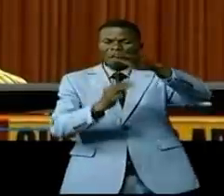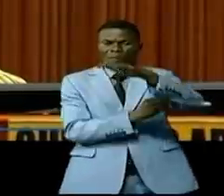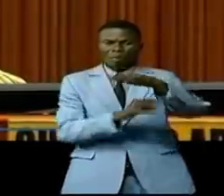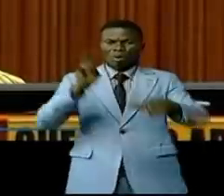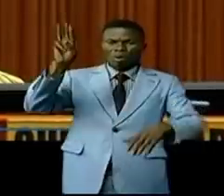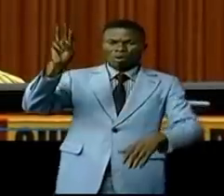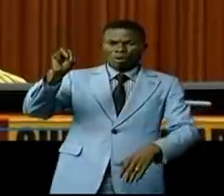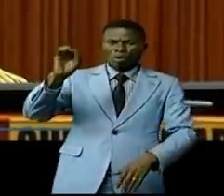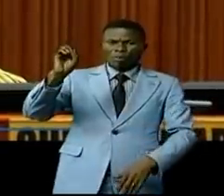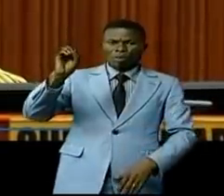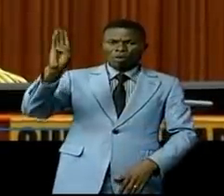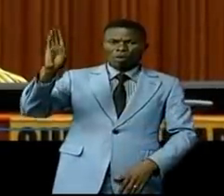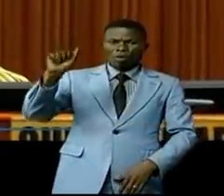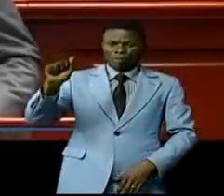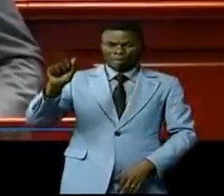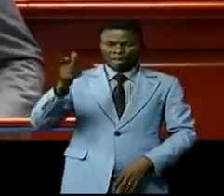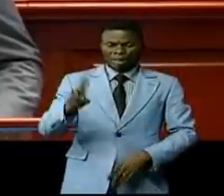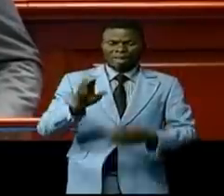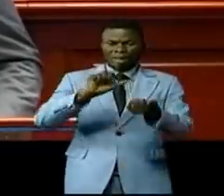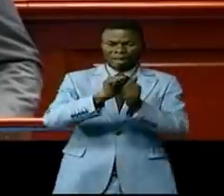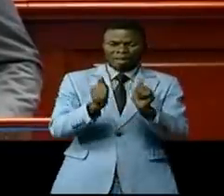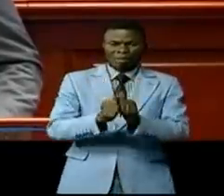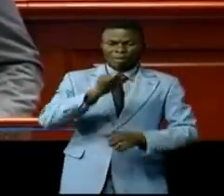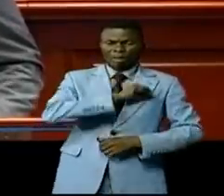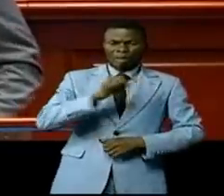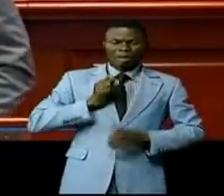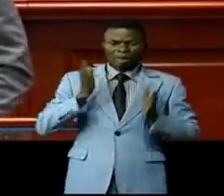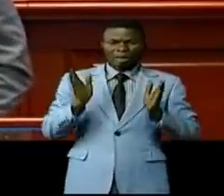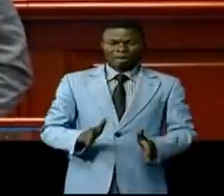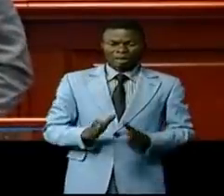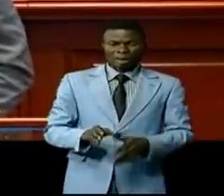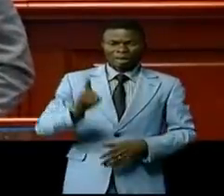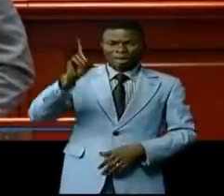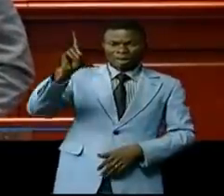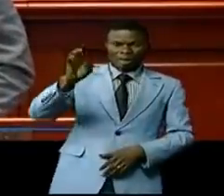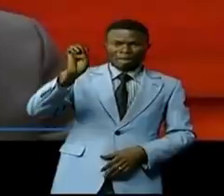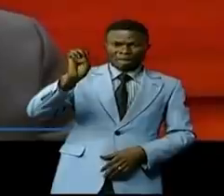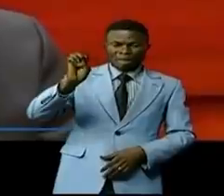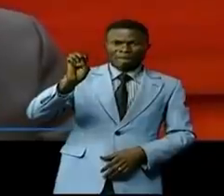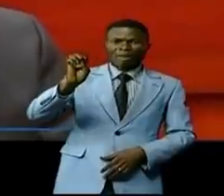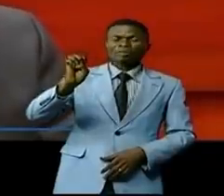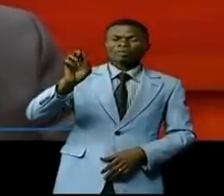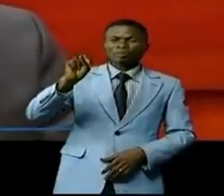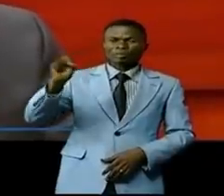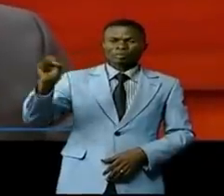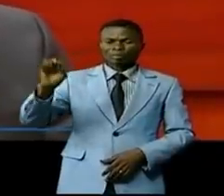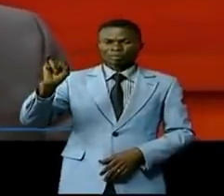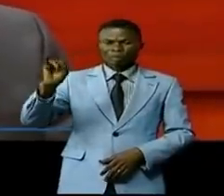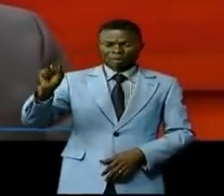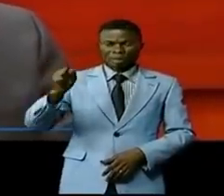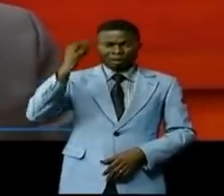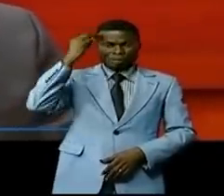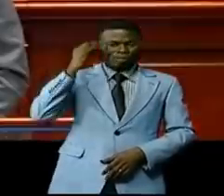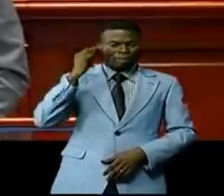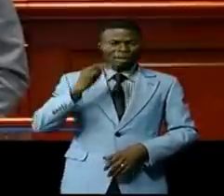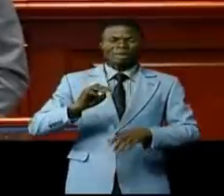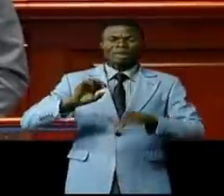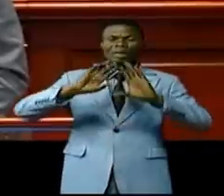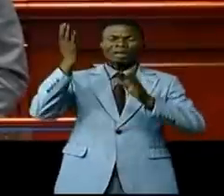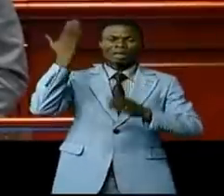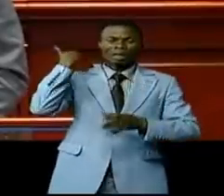Uvira. Une autre question est celle du sénateur Denis Kambay Chimbumbu adressée au ministre des Ressources hydrauliques